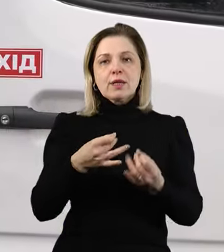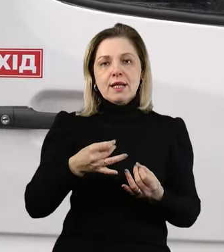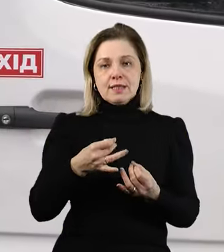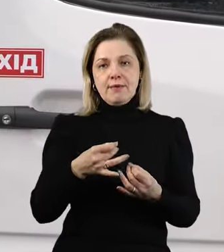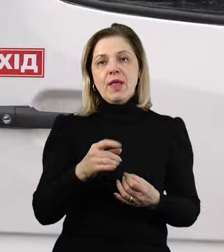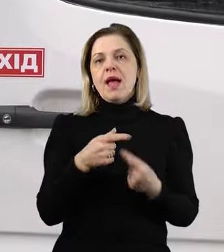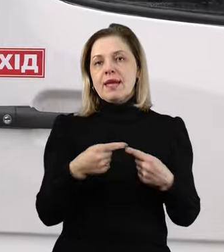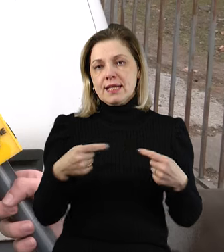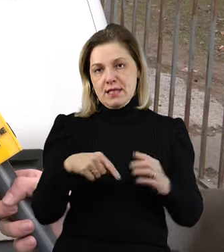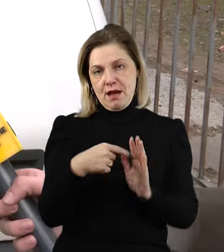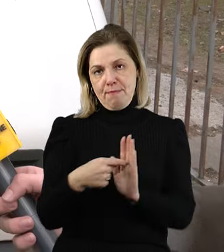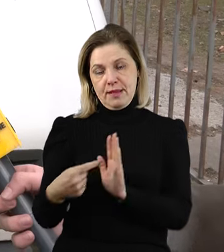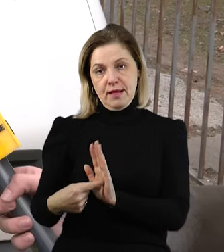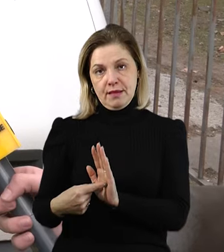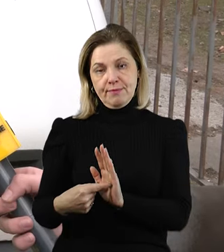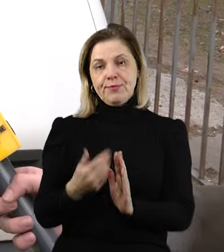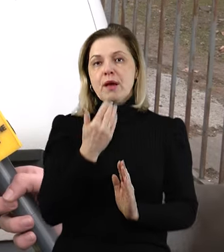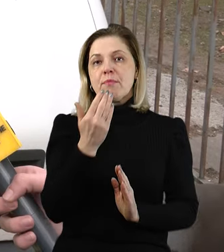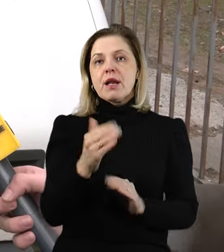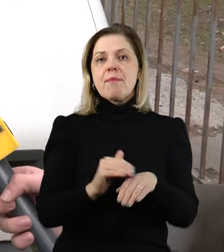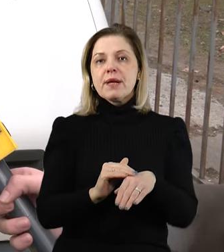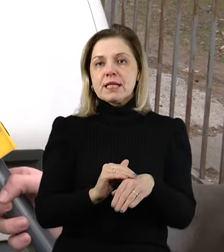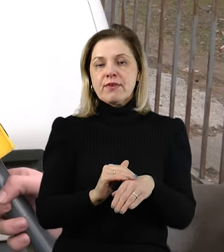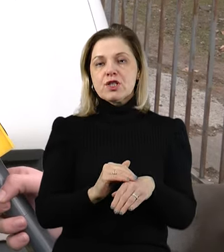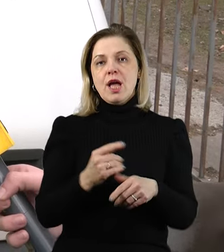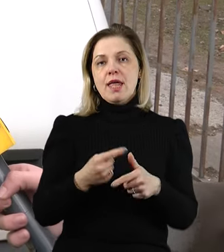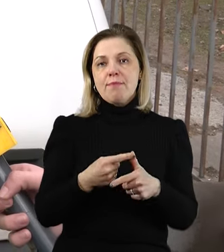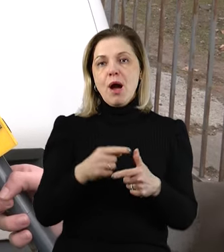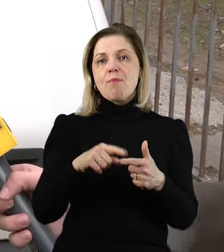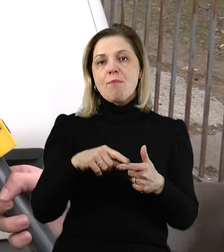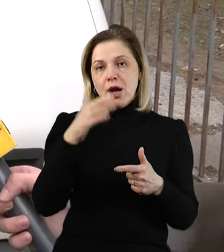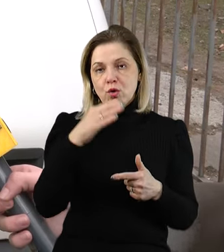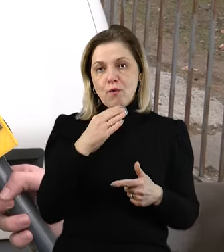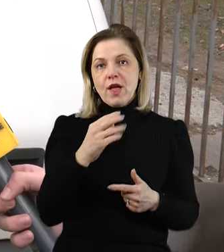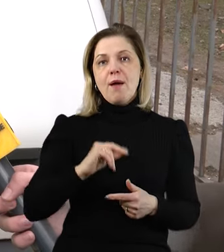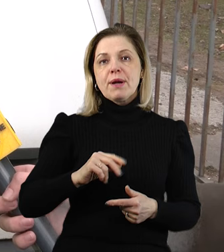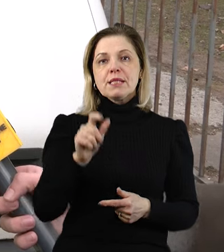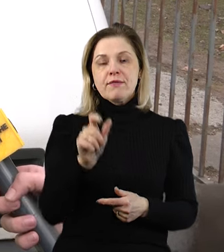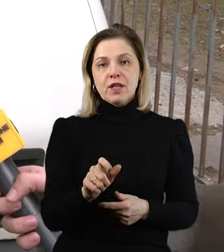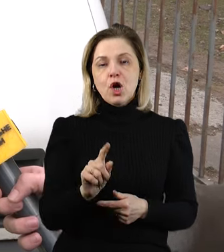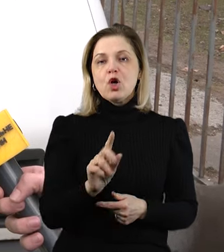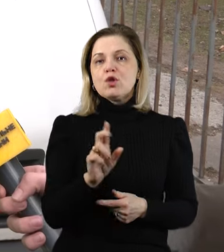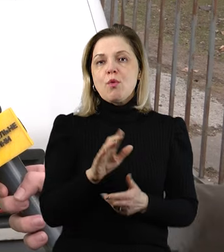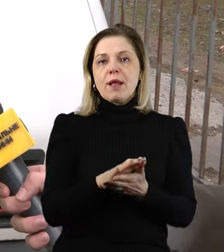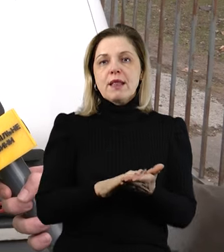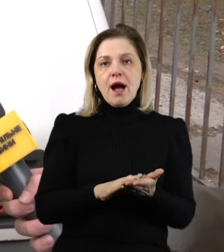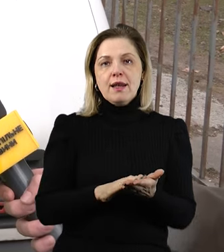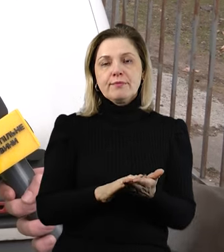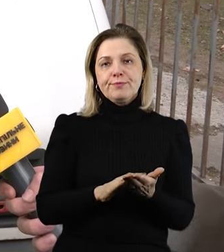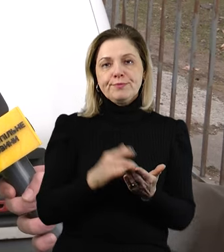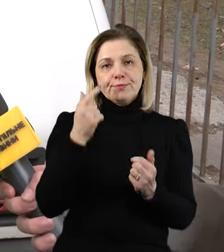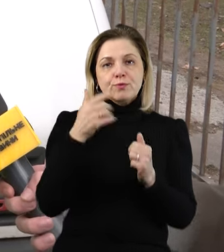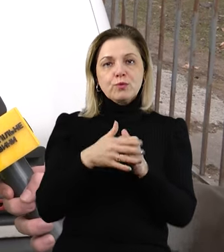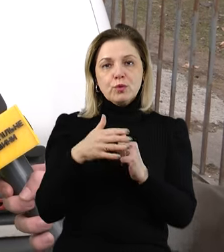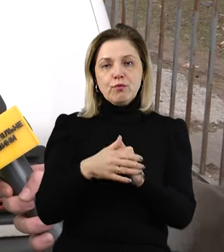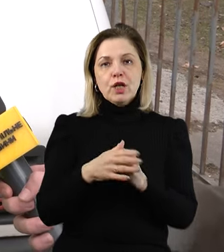з різних питань. Ми запитували прізвище, ім'я, по батькові самого працівника, щоб далі орієнтуватися за